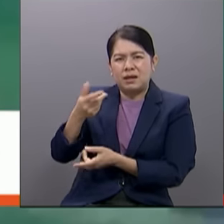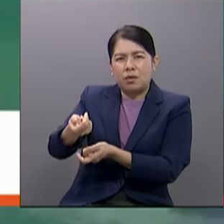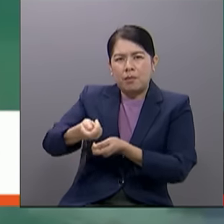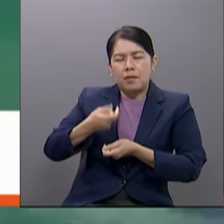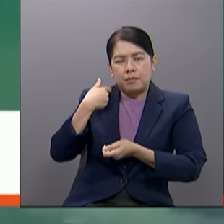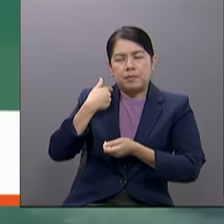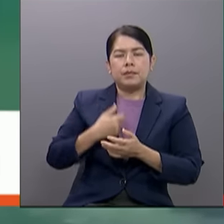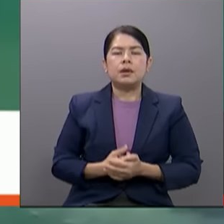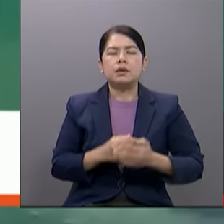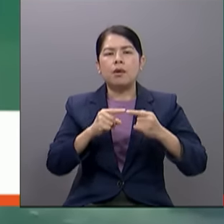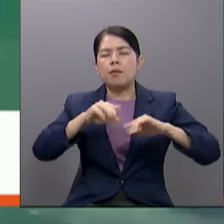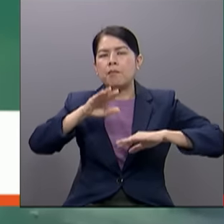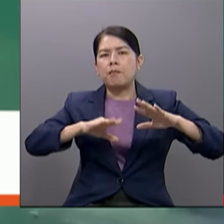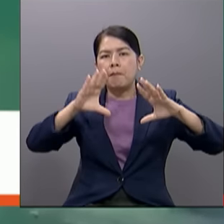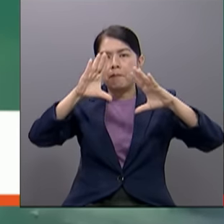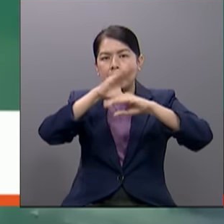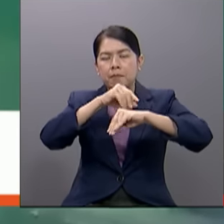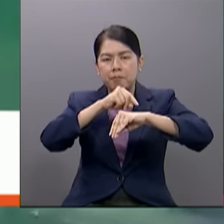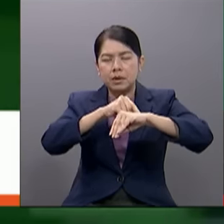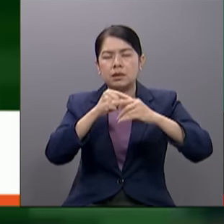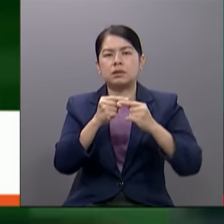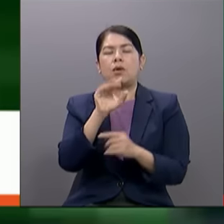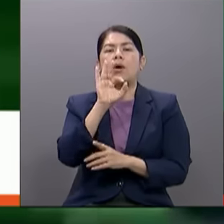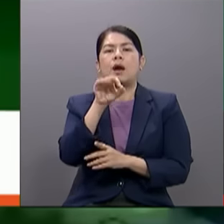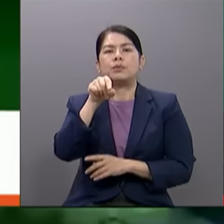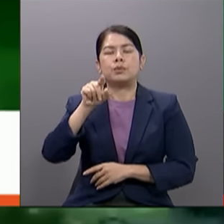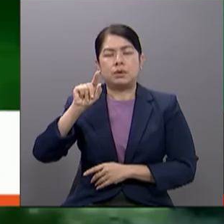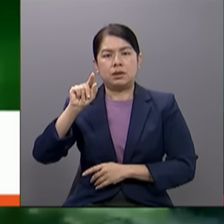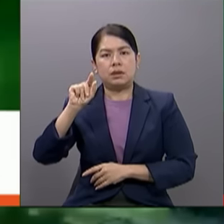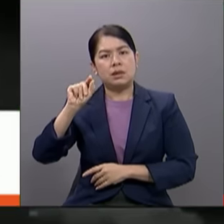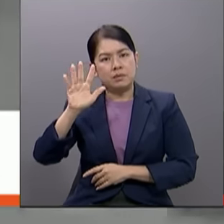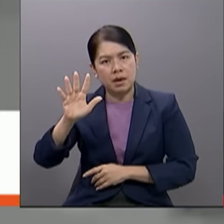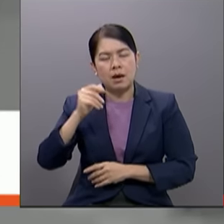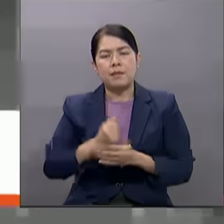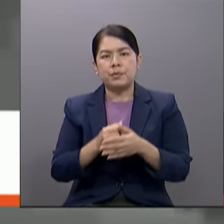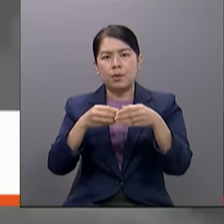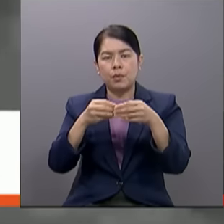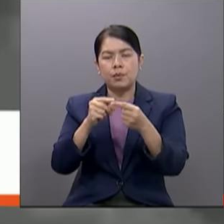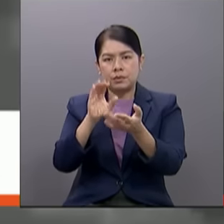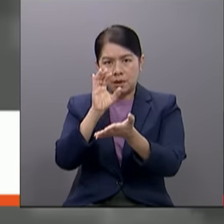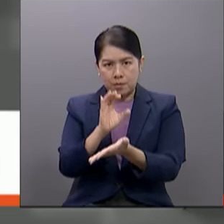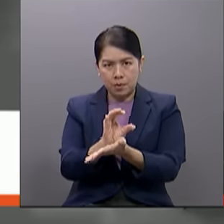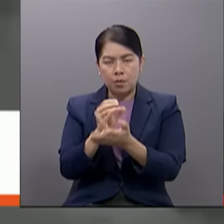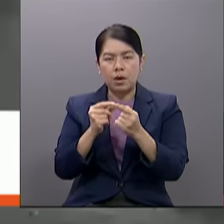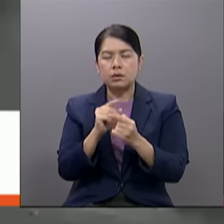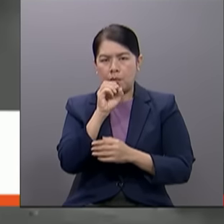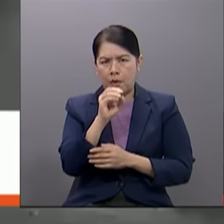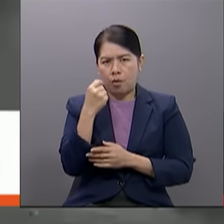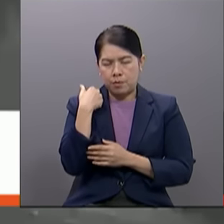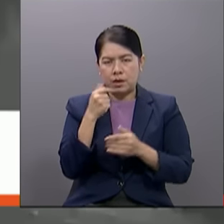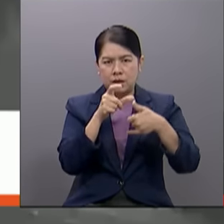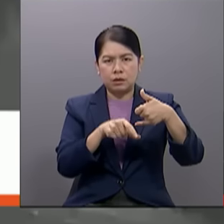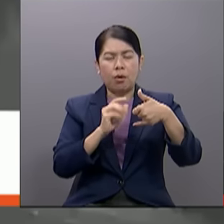หลังจากช่วงเวลาประมาณ21:45นตำรวจสนท่าข้ามได้รับแจ้งเหตุทางวิทยุว่ามีชายคุ้ม